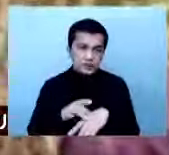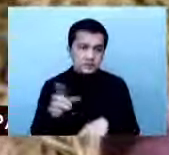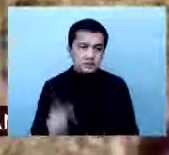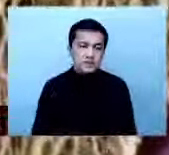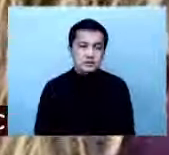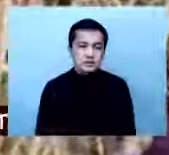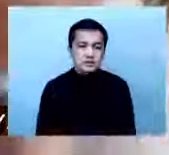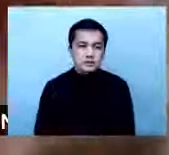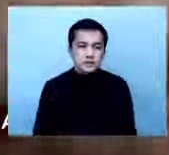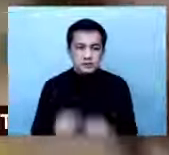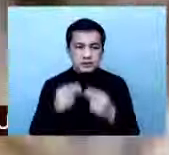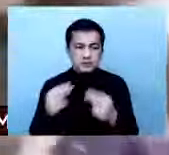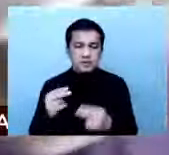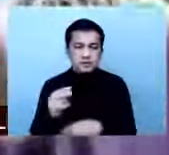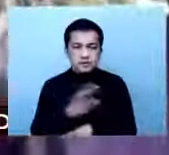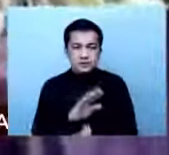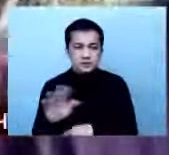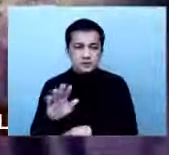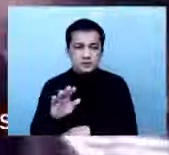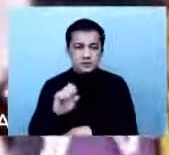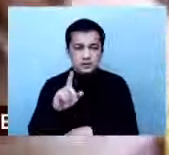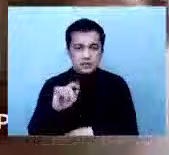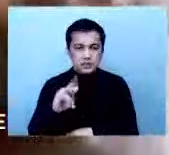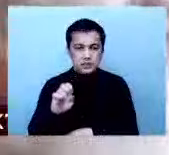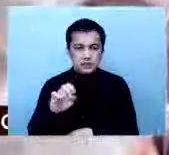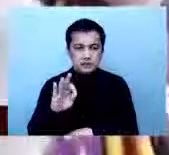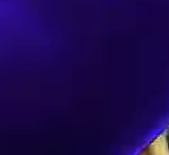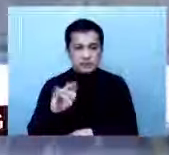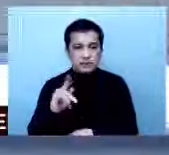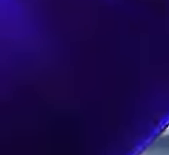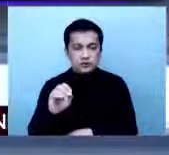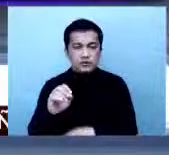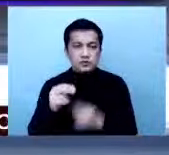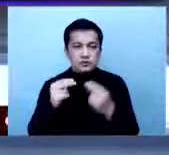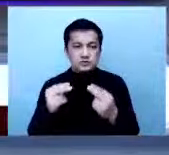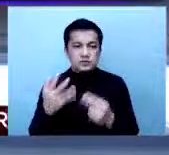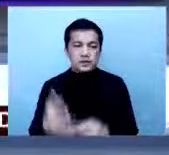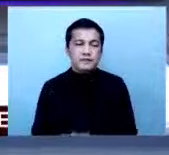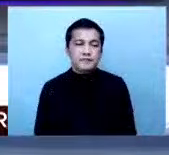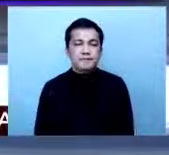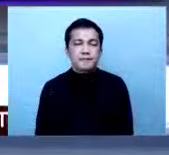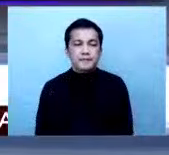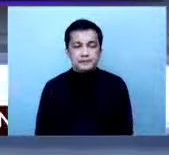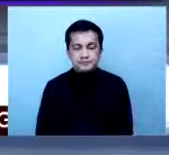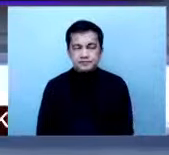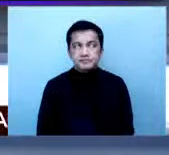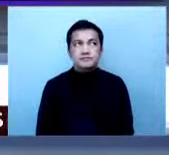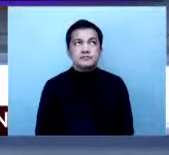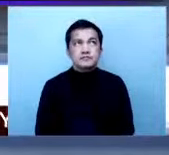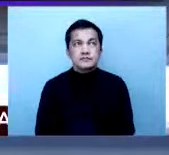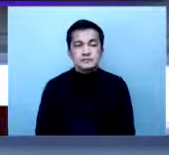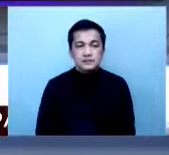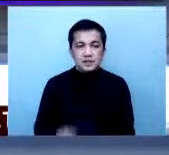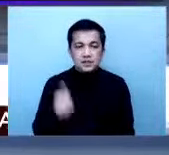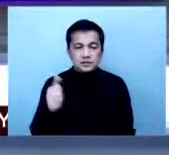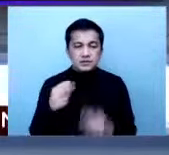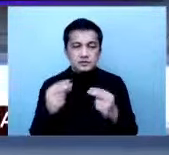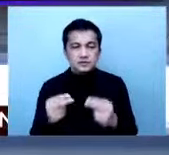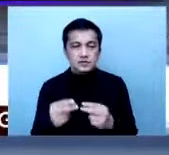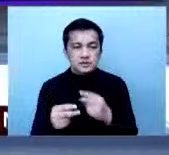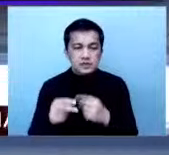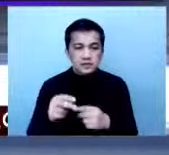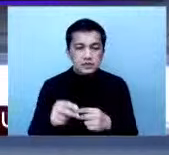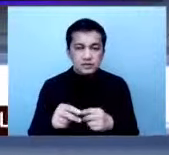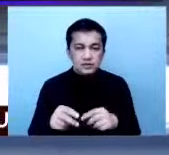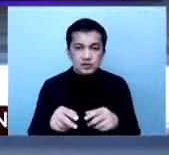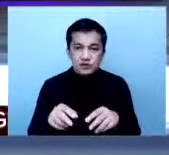nagbabalita mula sa frontline Elaine ful heno news 5 sa iwang balita binutas ang ilang nitso sa isang